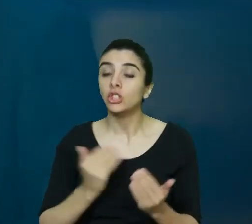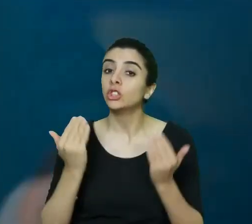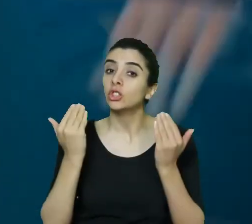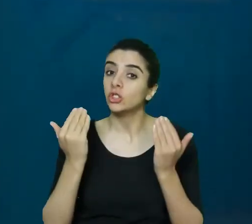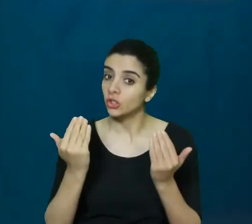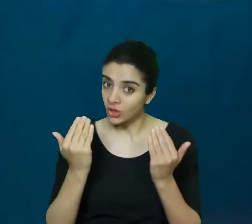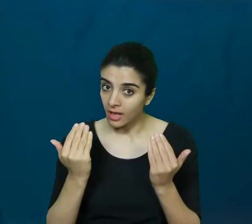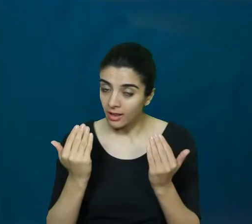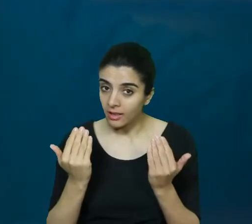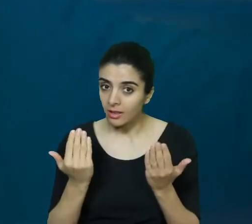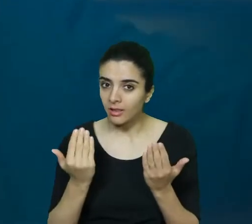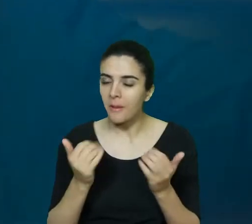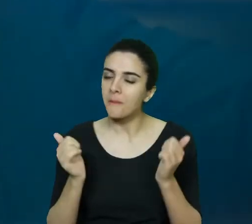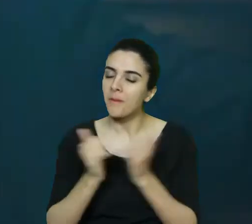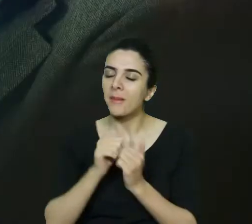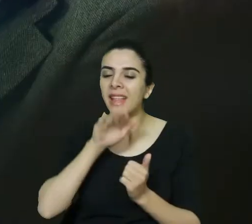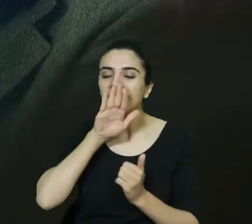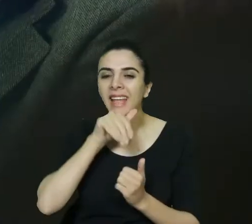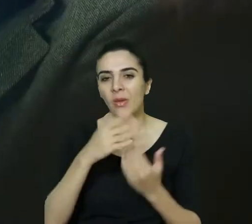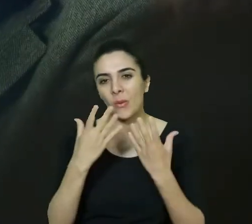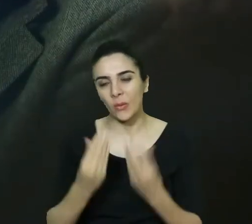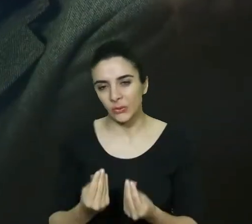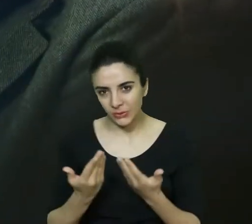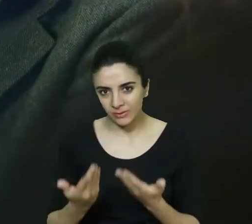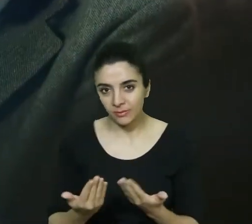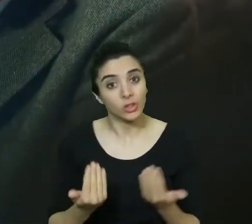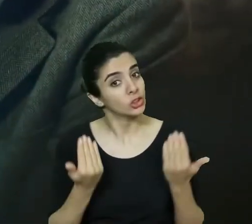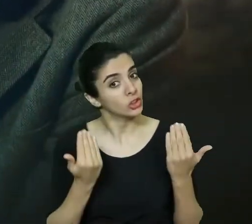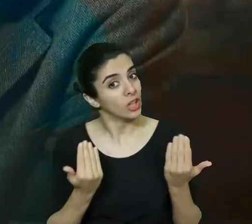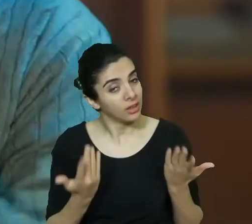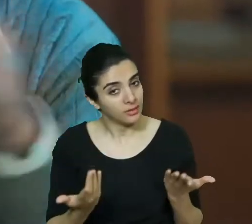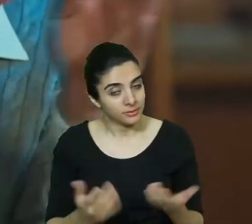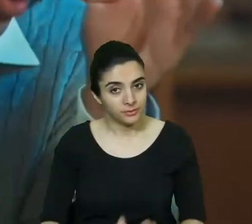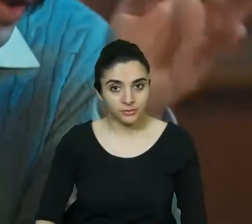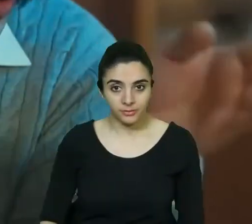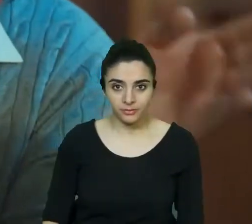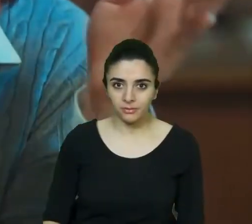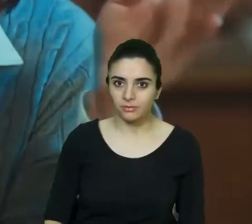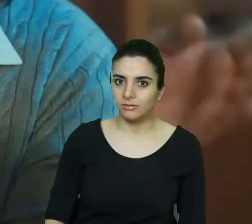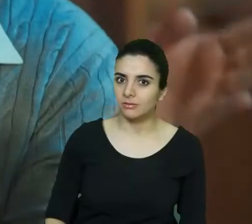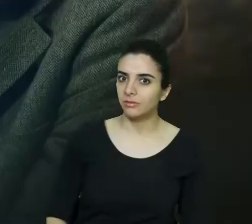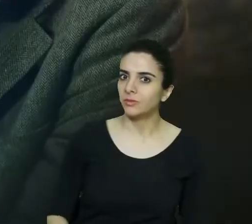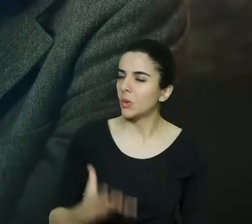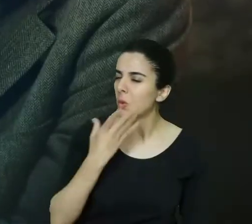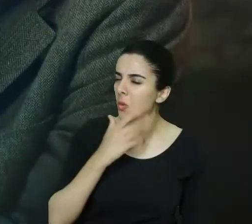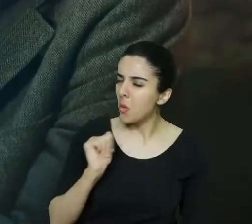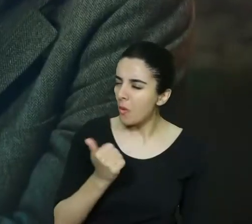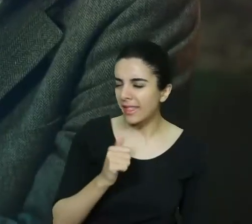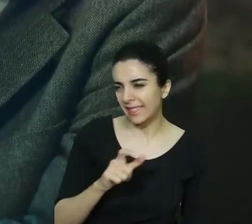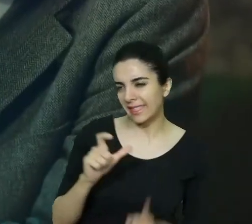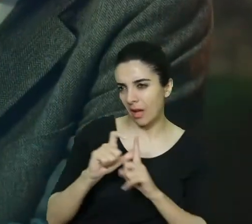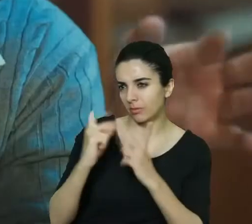İnşallah bir yastıkta kocayım. İnşallah. Çok yakışıklı bir damat olacaksın kesin